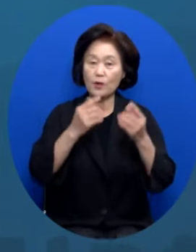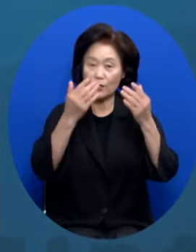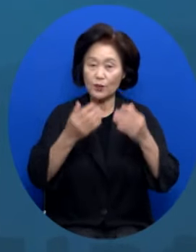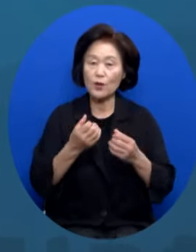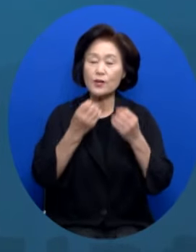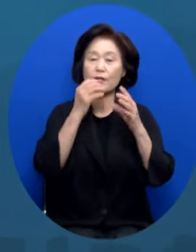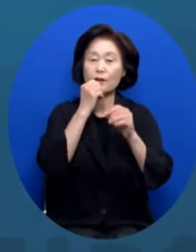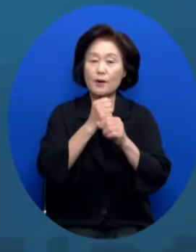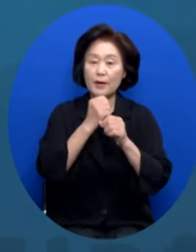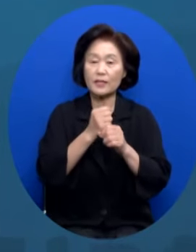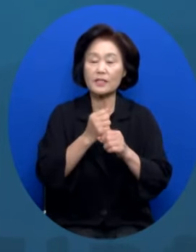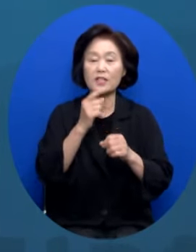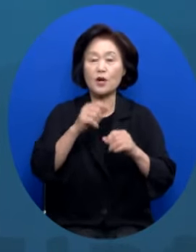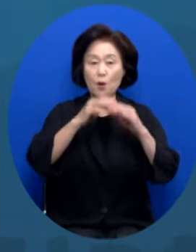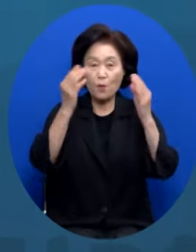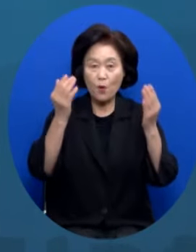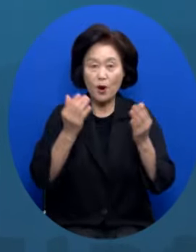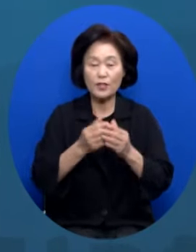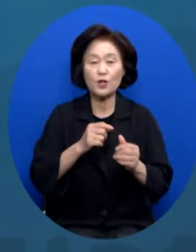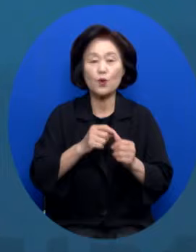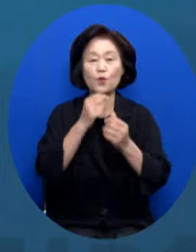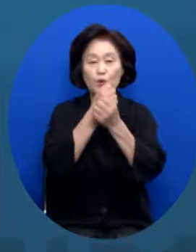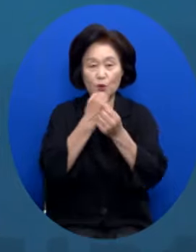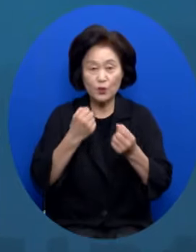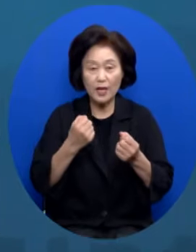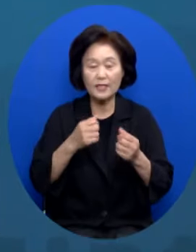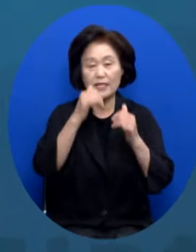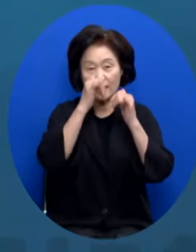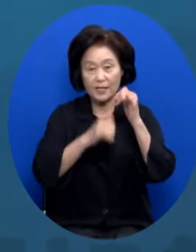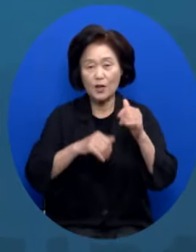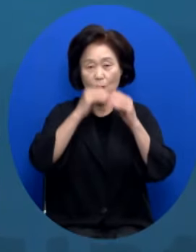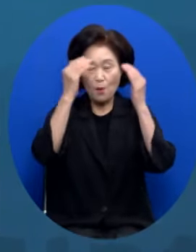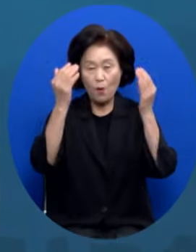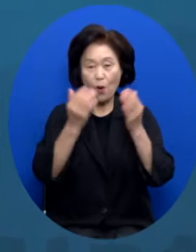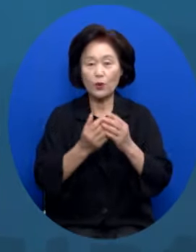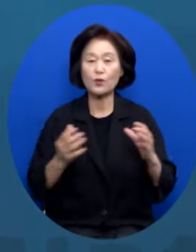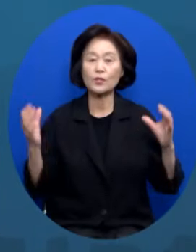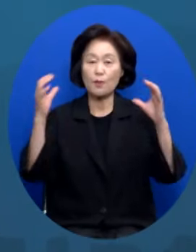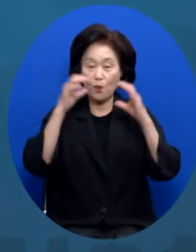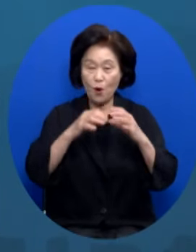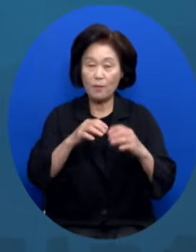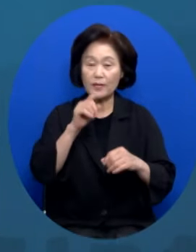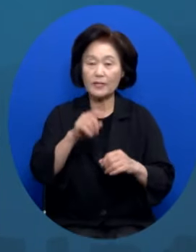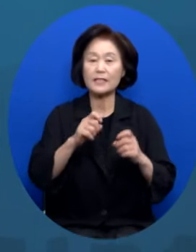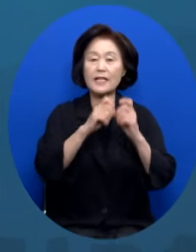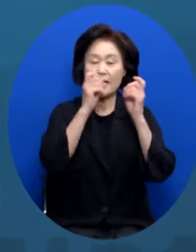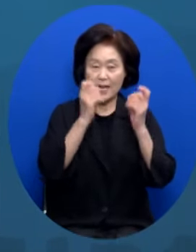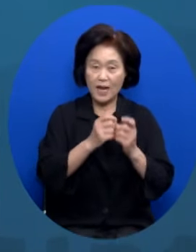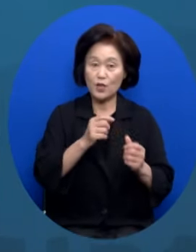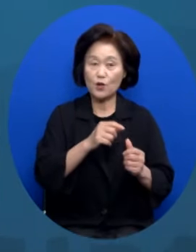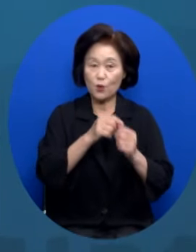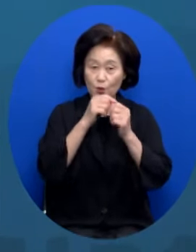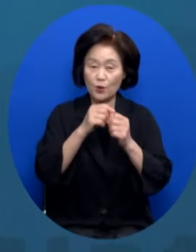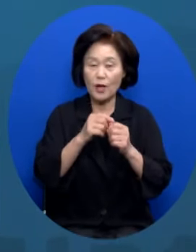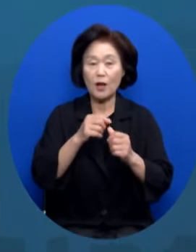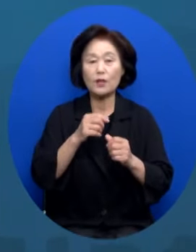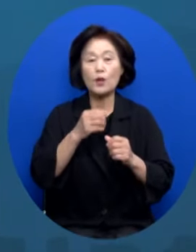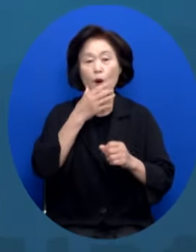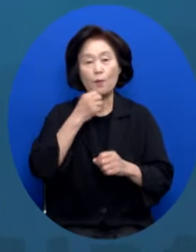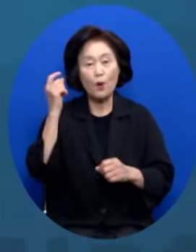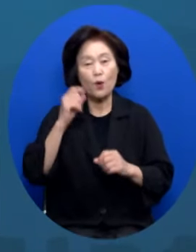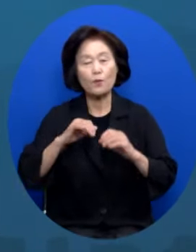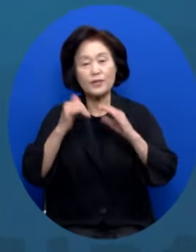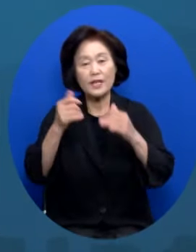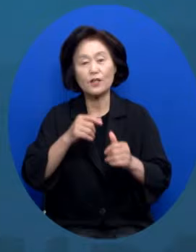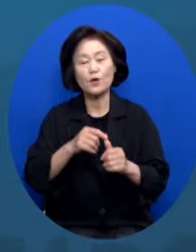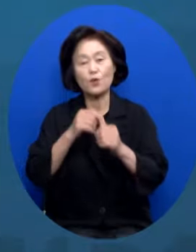포괄적인 구속사적인 역사를 모든 것들을 포함하는 게 바로 개인을 구원하는 복음, 세상을 구원하는 복음입니다.